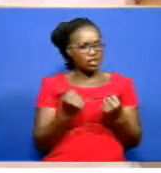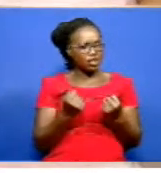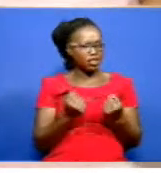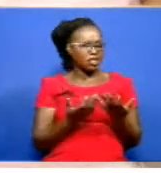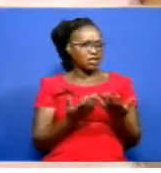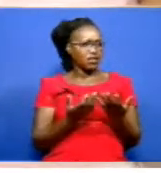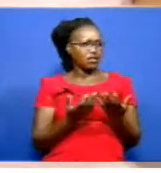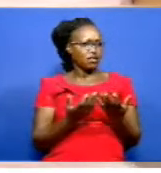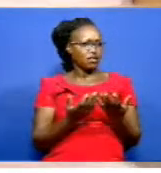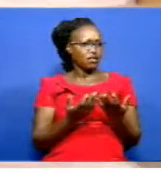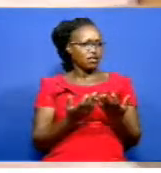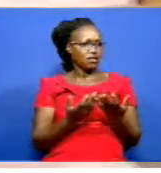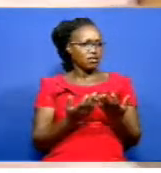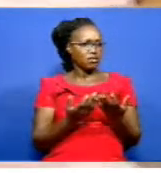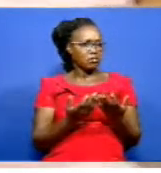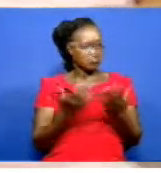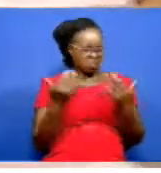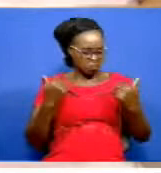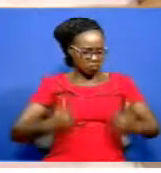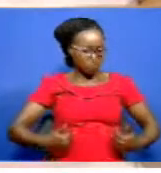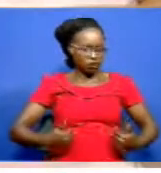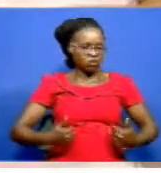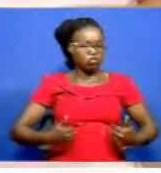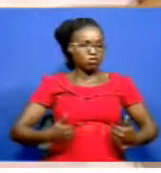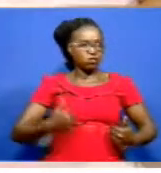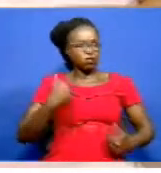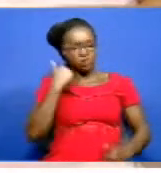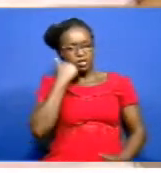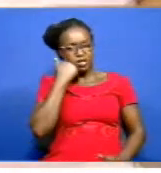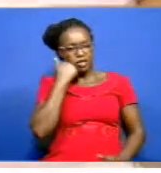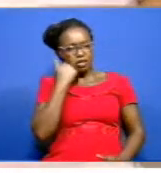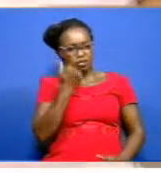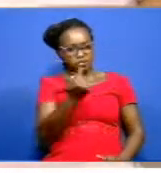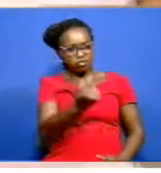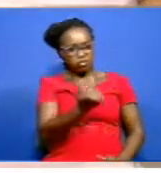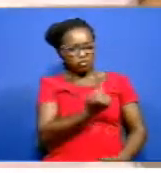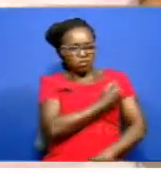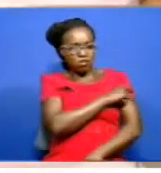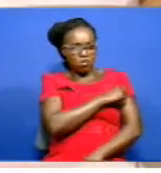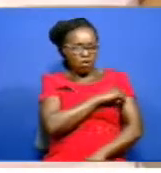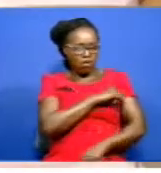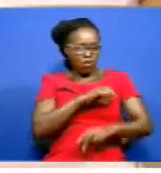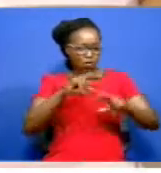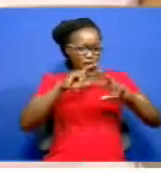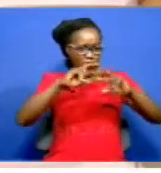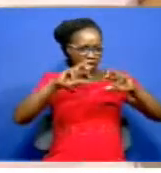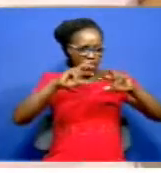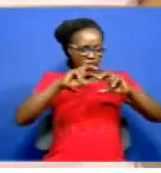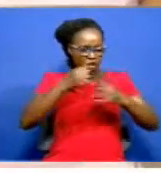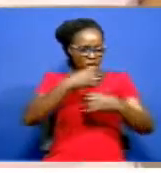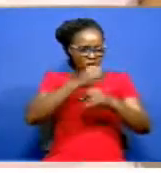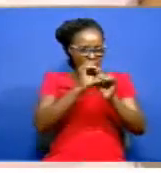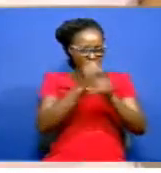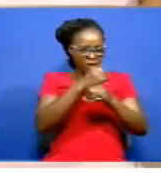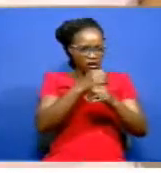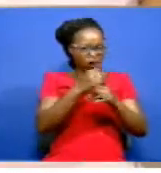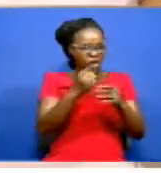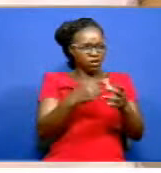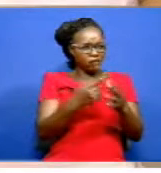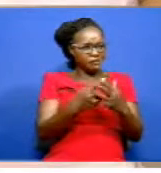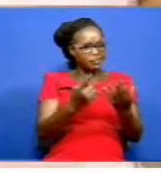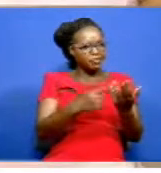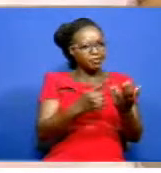tushashakuja mgonjwa katika hospitali yenu hii ya Thalia kuja kukaguliwa. Je, sasa ziko aina